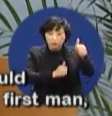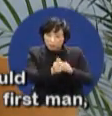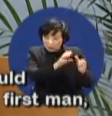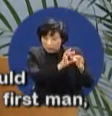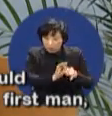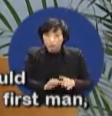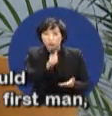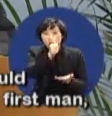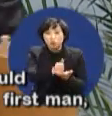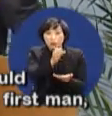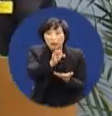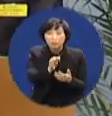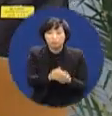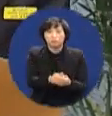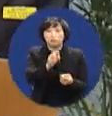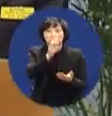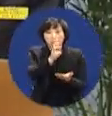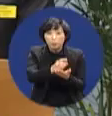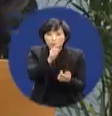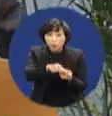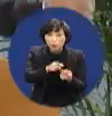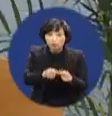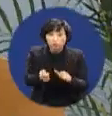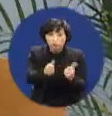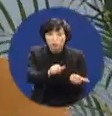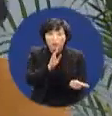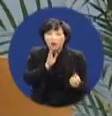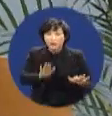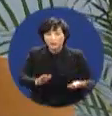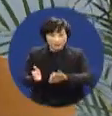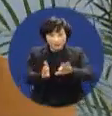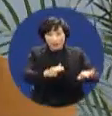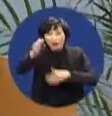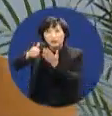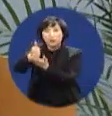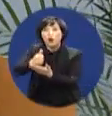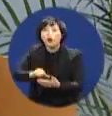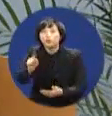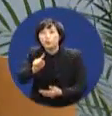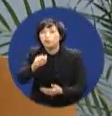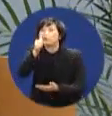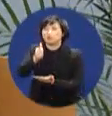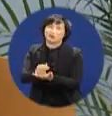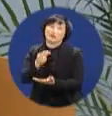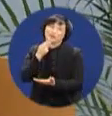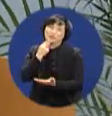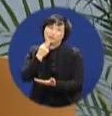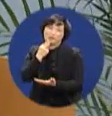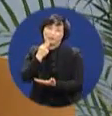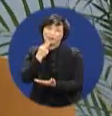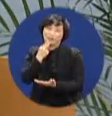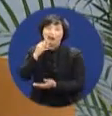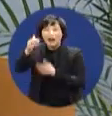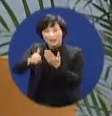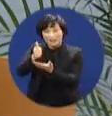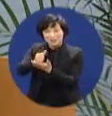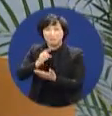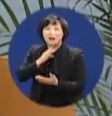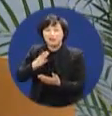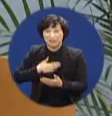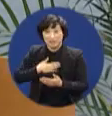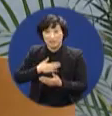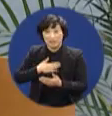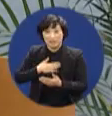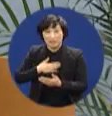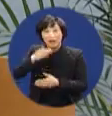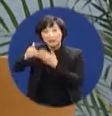죄값으로 합법적으로 죽어야 돼. 그러나 하나님의 아들은 죄가 없는 분이야. 그분만이 내 대신